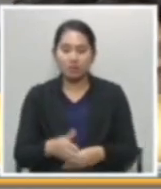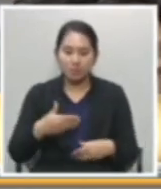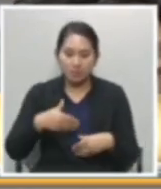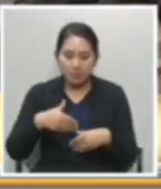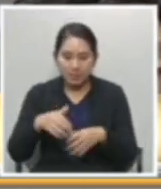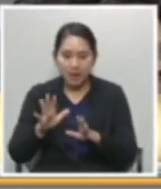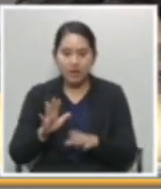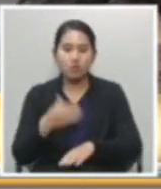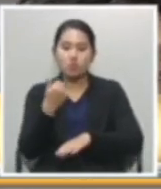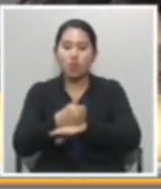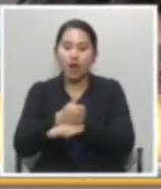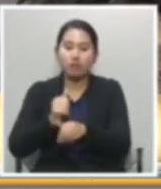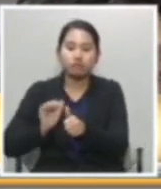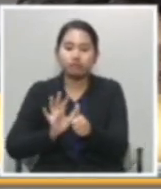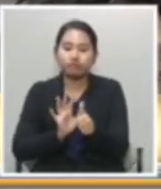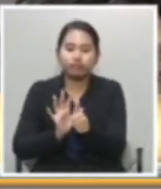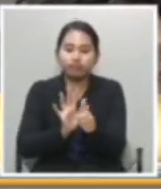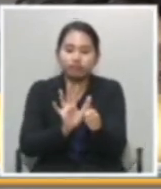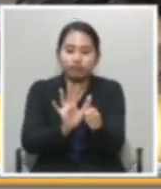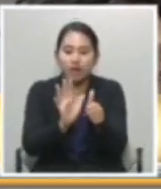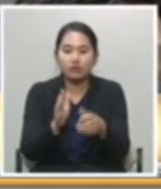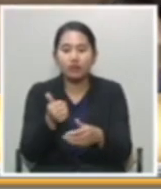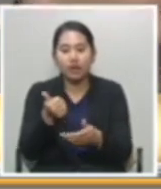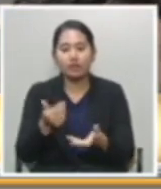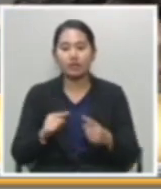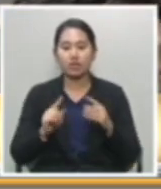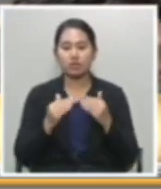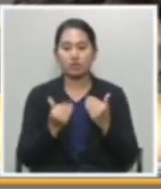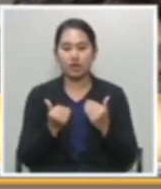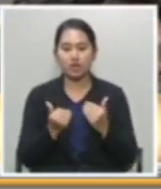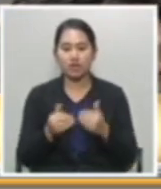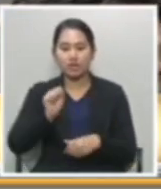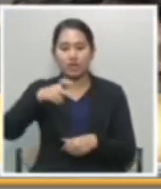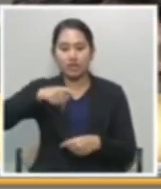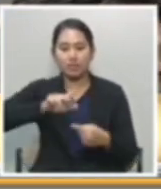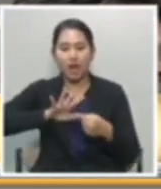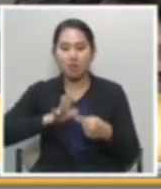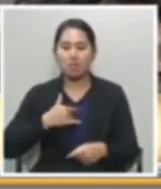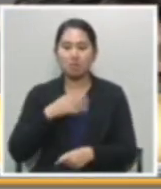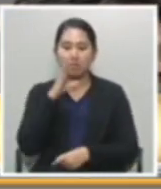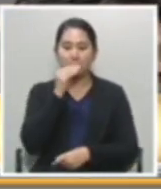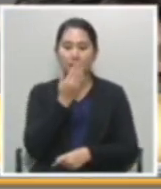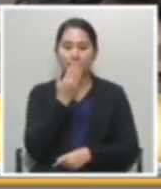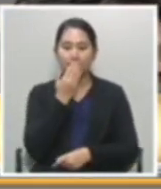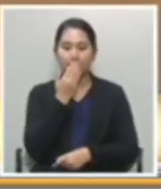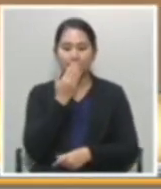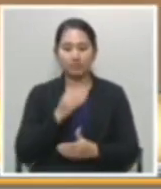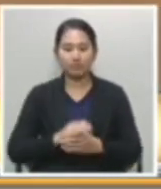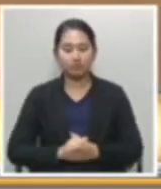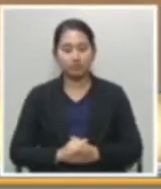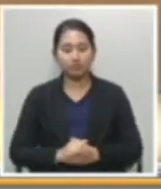นะครับไม่ใช่มาพี่นอบพี่เฒ่าที่สภาผมมุสาไม่พูดนะครับ